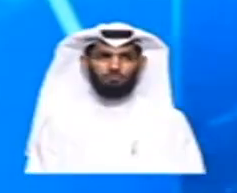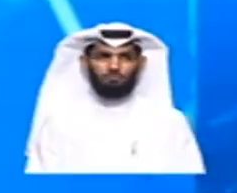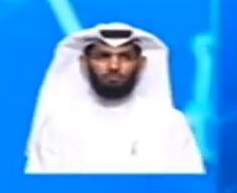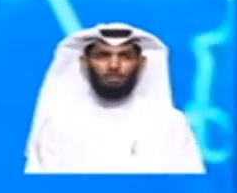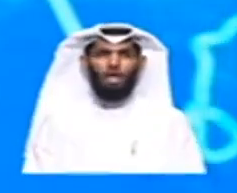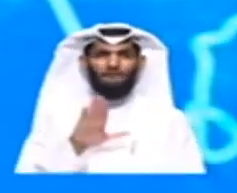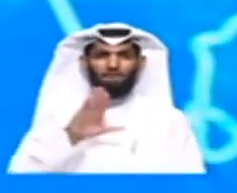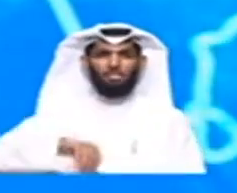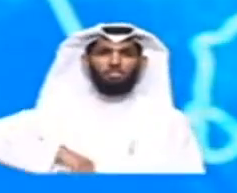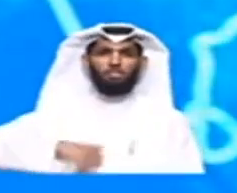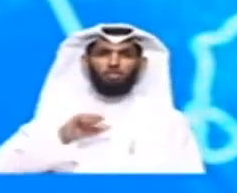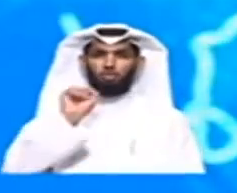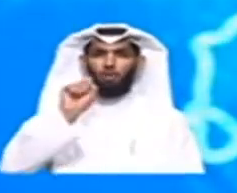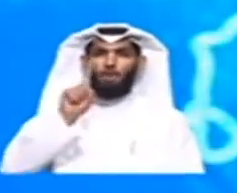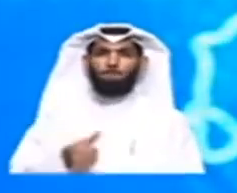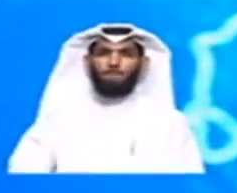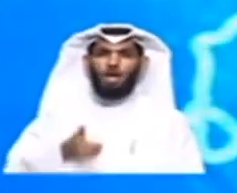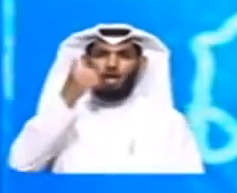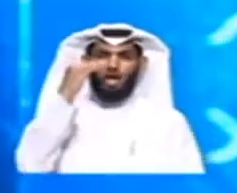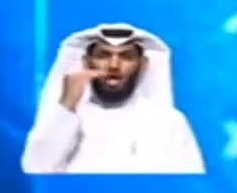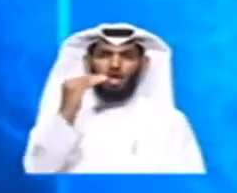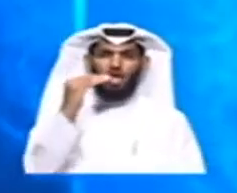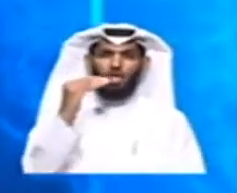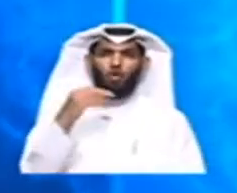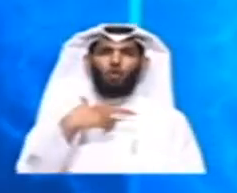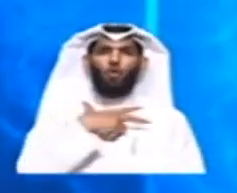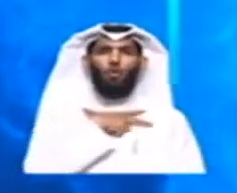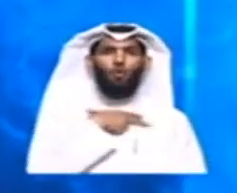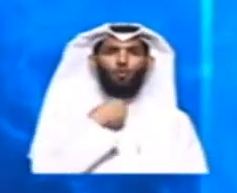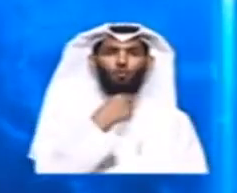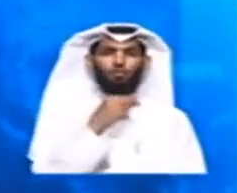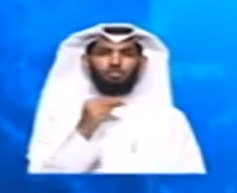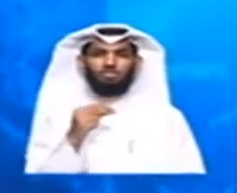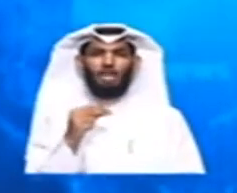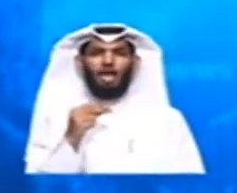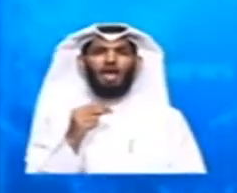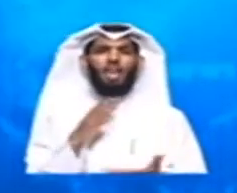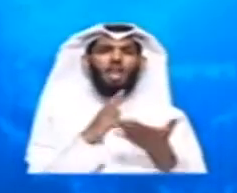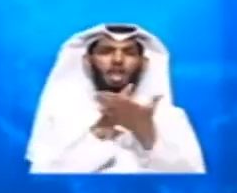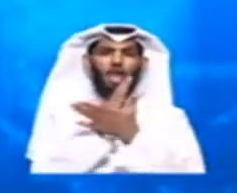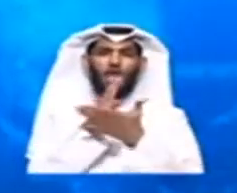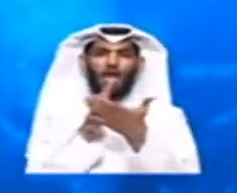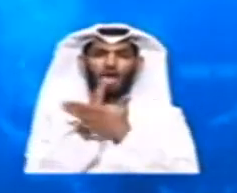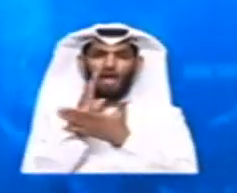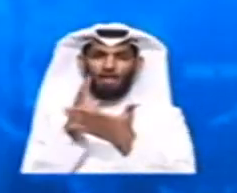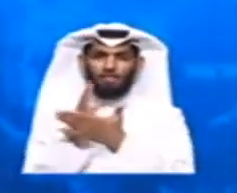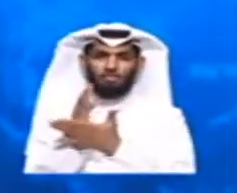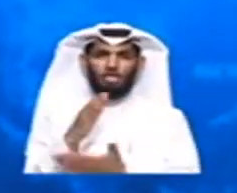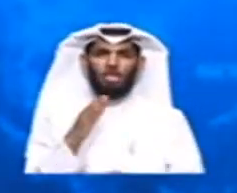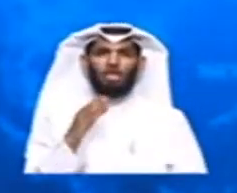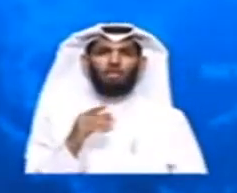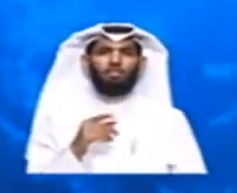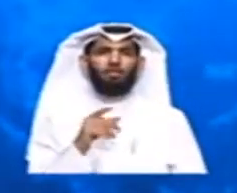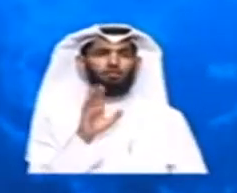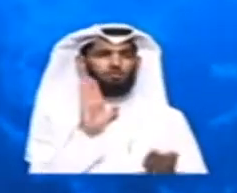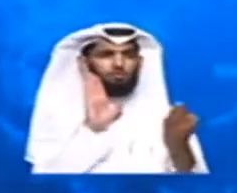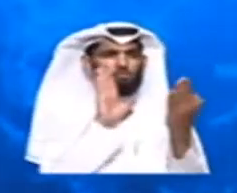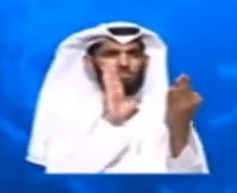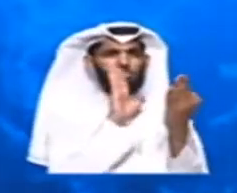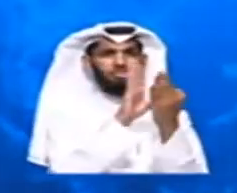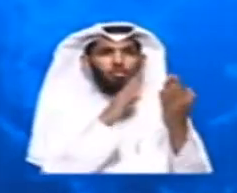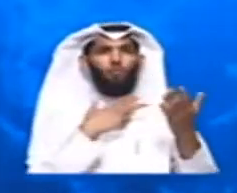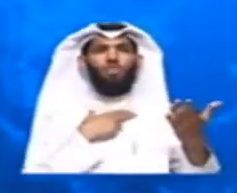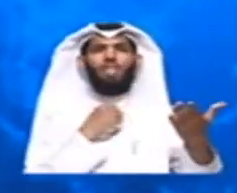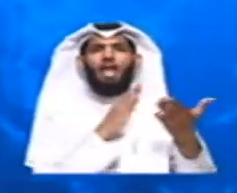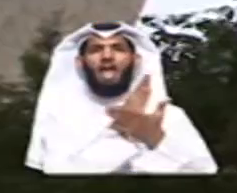التقى الشيخ صباح خالد الحمد الصباح نائب رئيس مجلس الوزراء ووزير الخارجية وزير خارجية اليونان